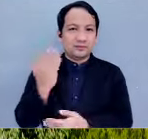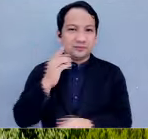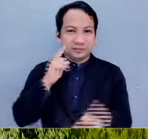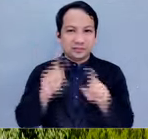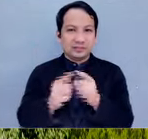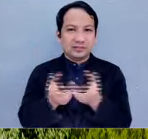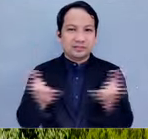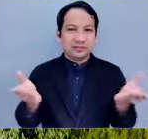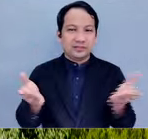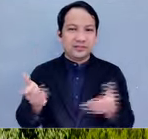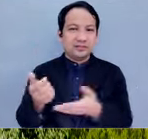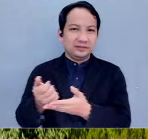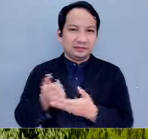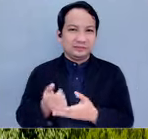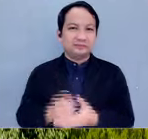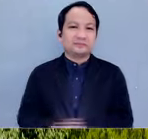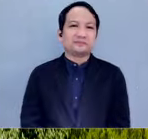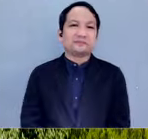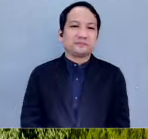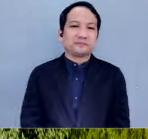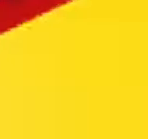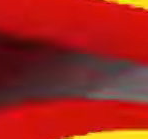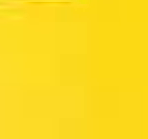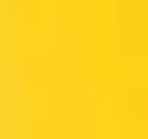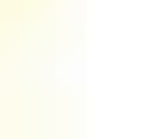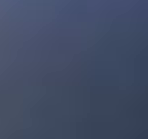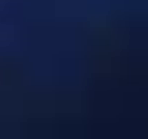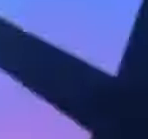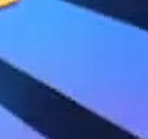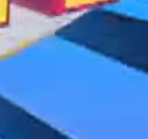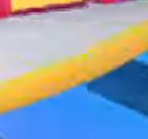Morning Kapatid!